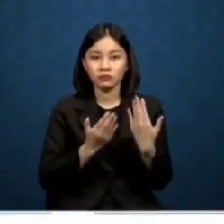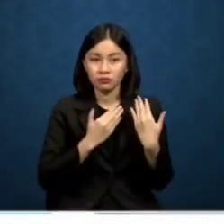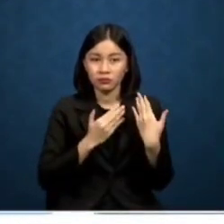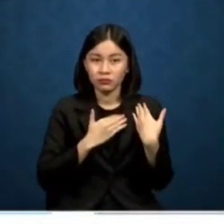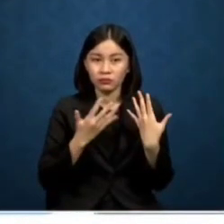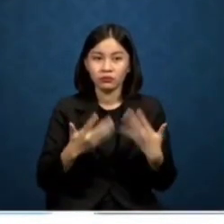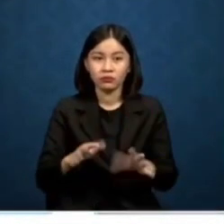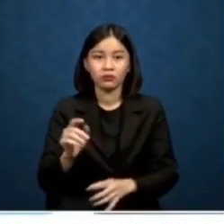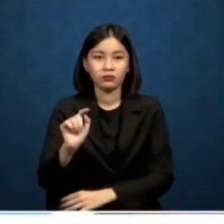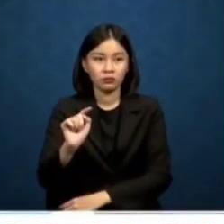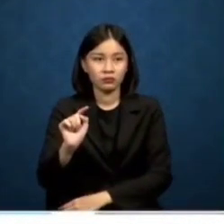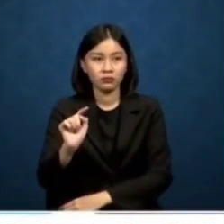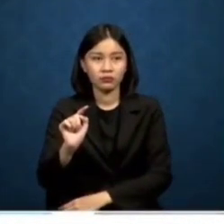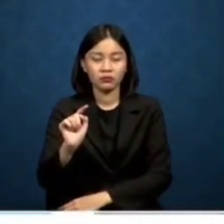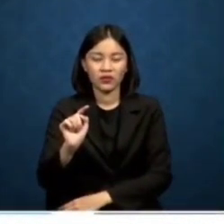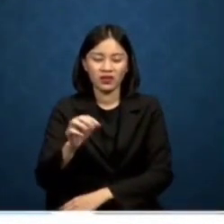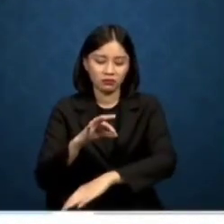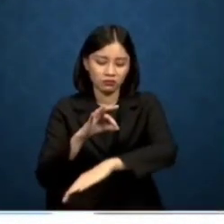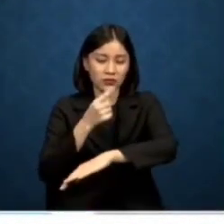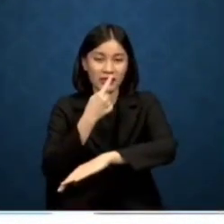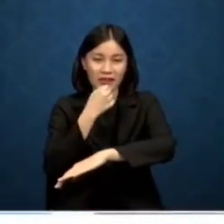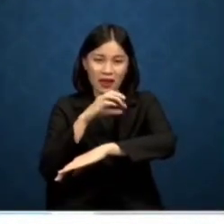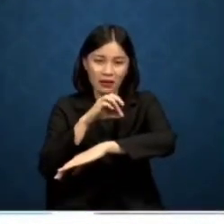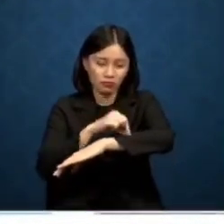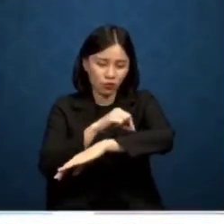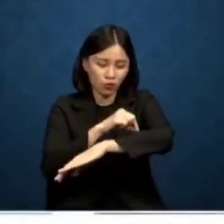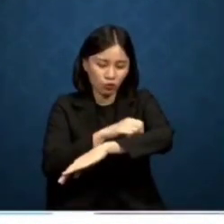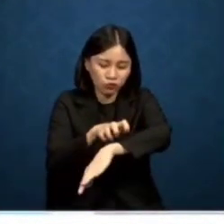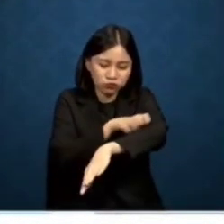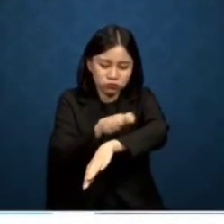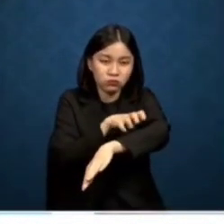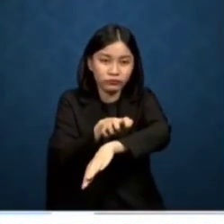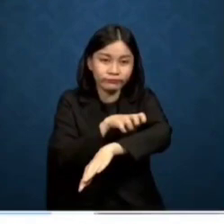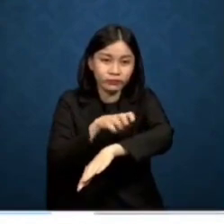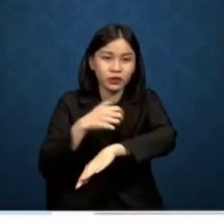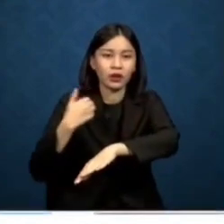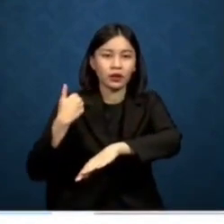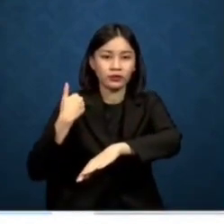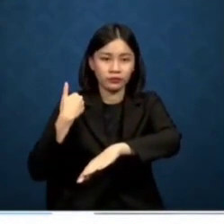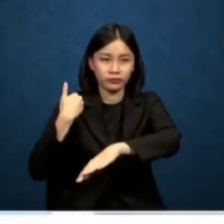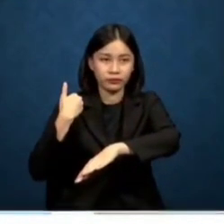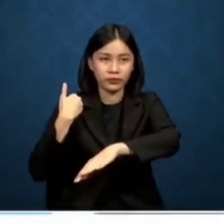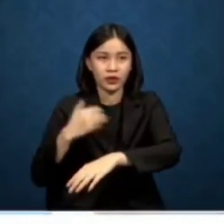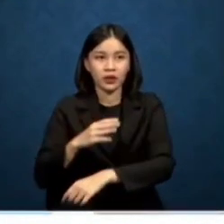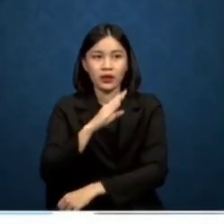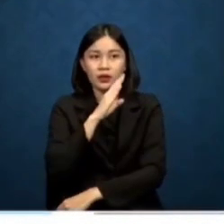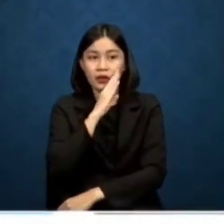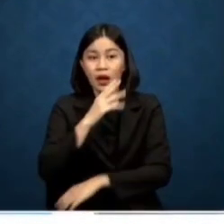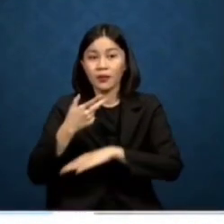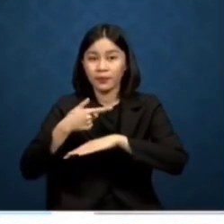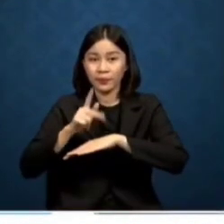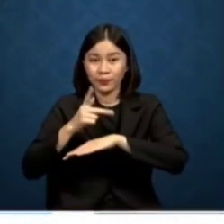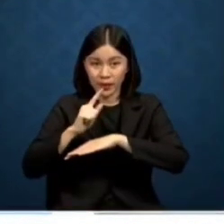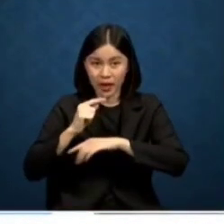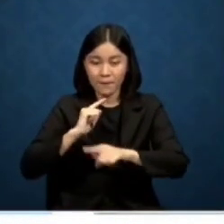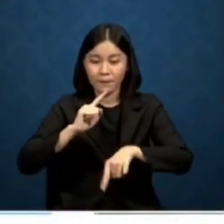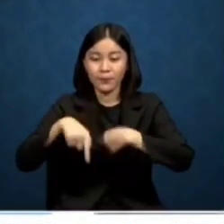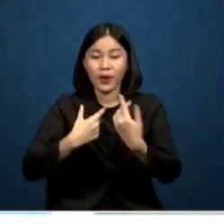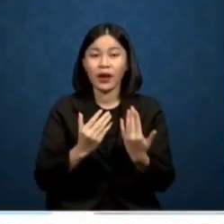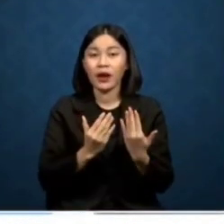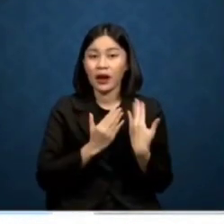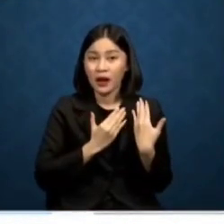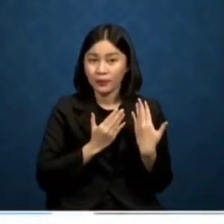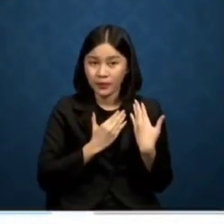จังหวัดจันทบุรีไม่มีน้ำประราปาเพื่ออุปโภคบริโภคเนื่องจากองค์การบริหารส่วนตำบลคลองนารายณ์และผู้ใหญ่บ้านหมู่ที่